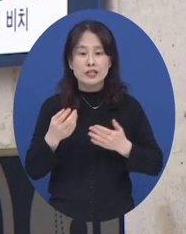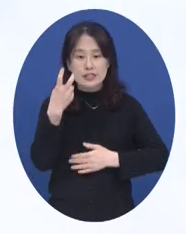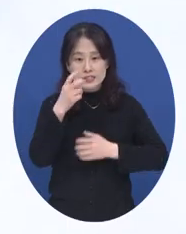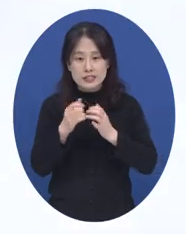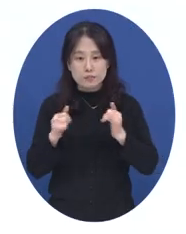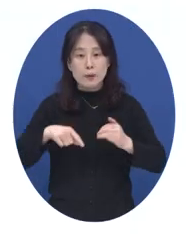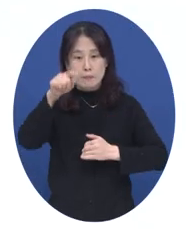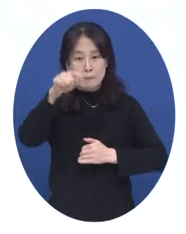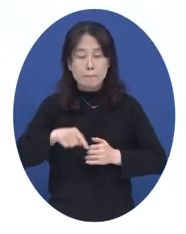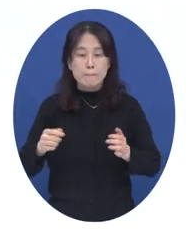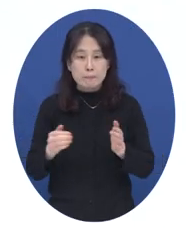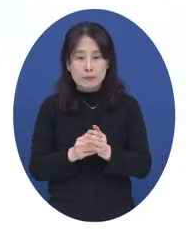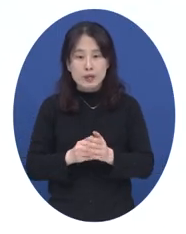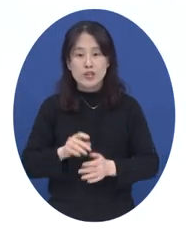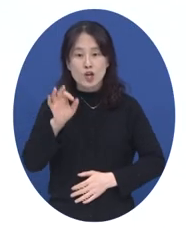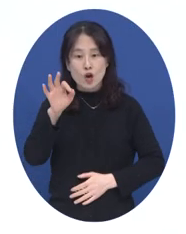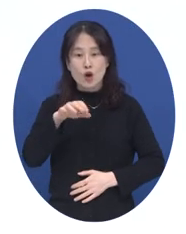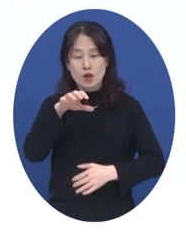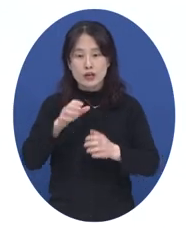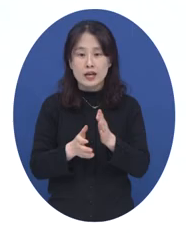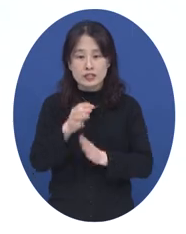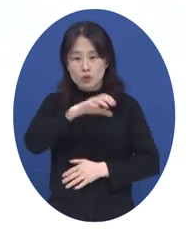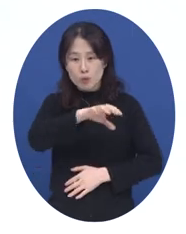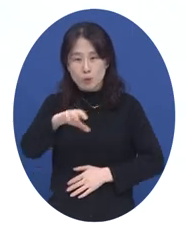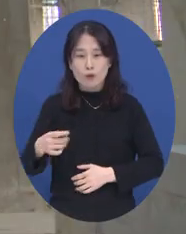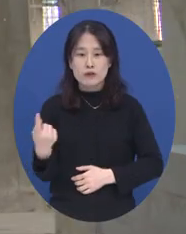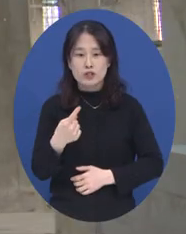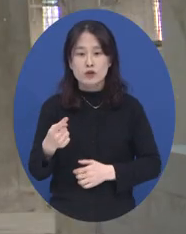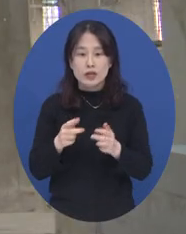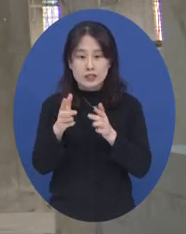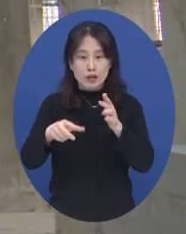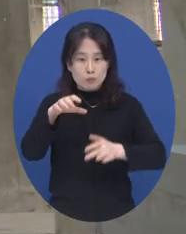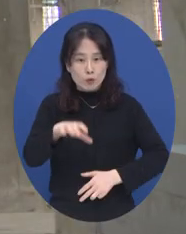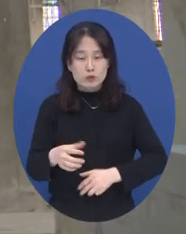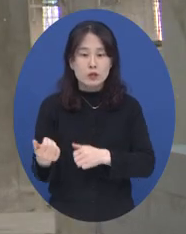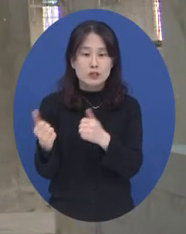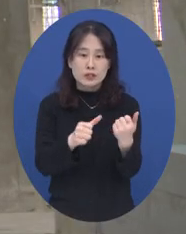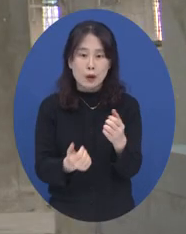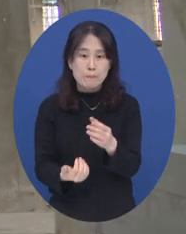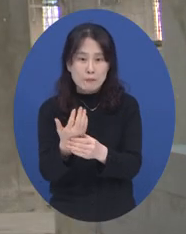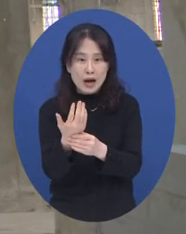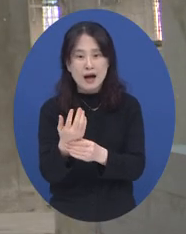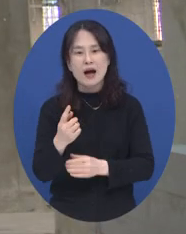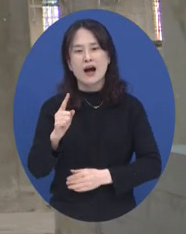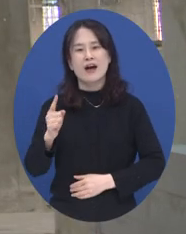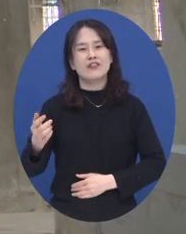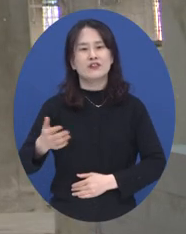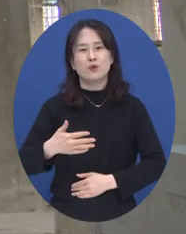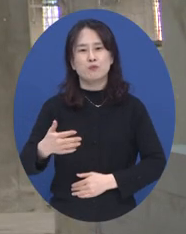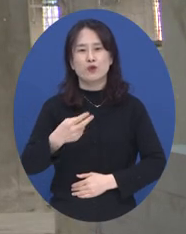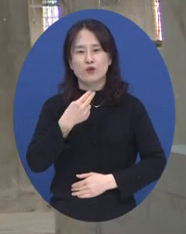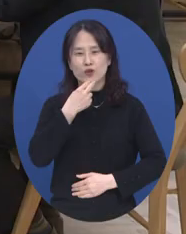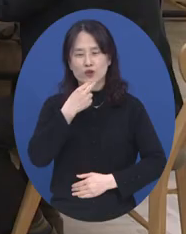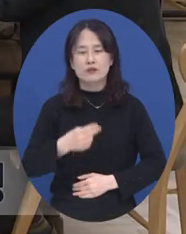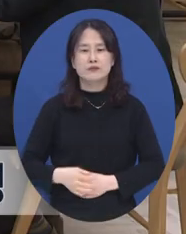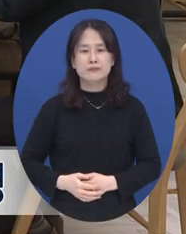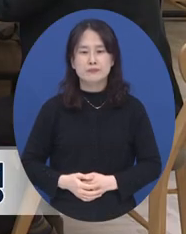지킴이가 다녀간 10개 시군의 천 역 의 사업장에서는 사망사고가 단 한건도 일어나지 않았습니다